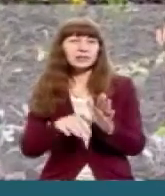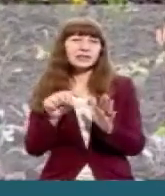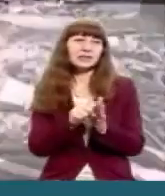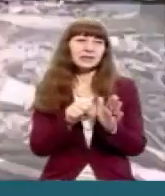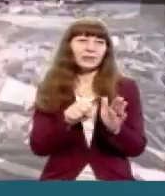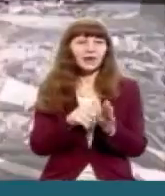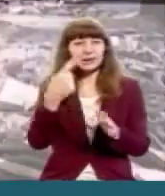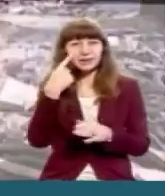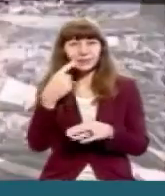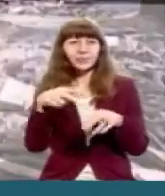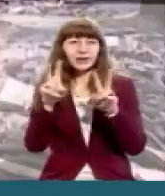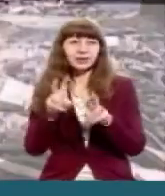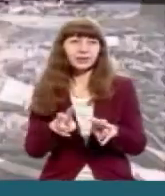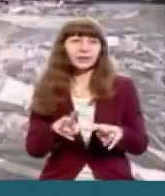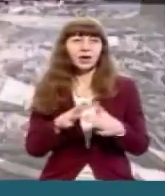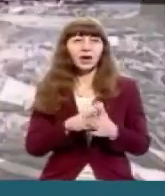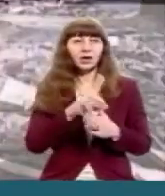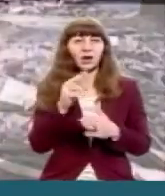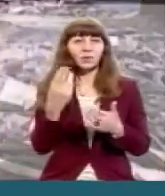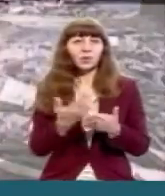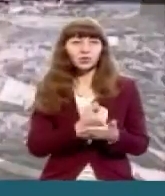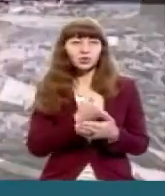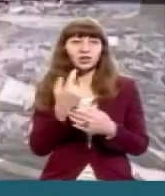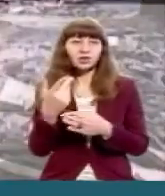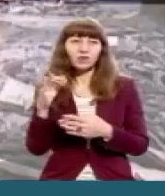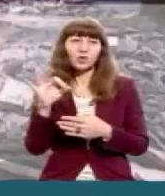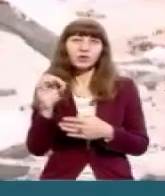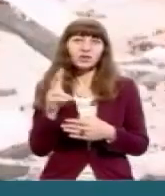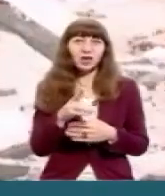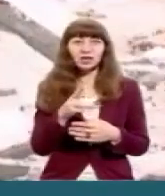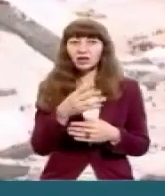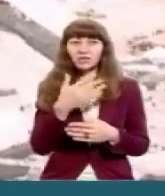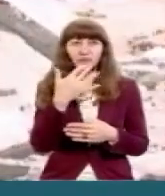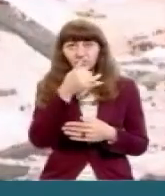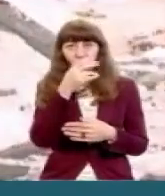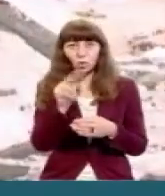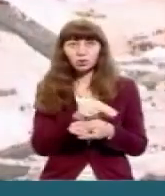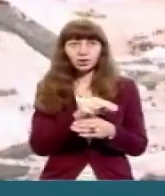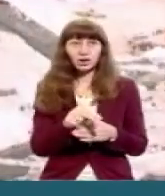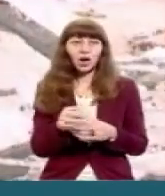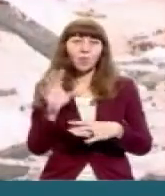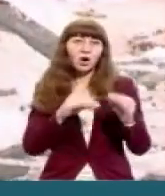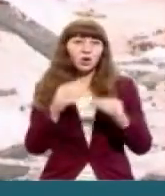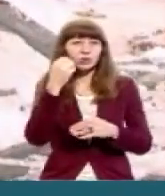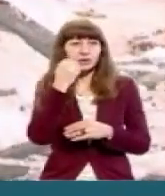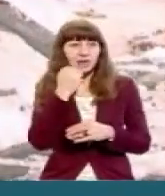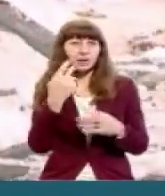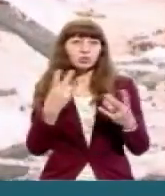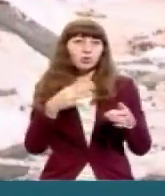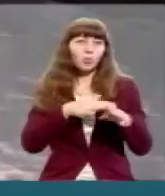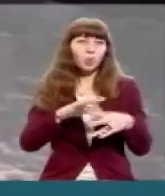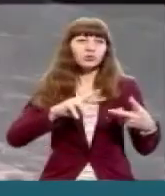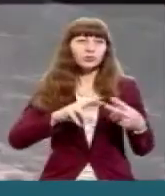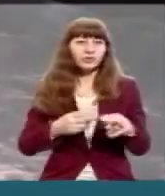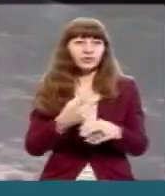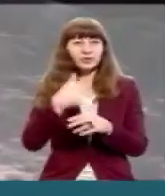зимы эксперты провели диагностику. Как оказалось, несколько фонтанов и вовсе не подлежат ремонту. Оборудование вынуждены заменить полностью.